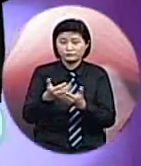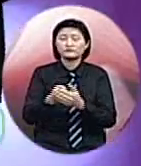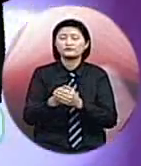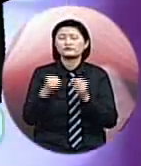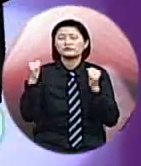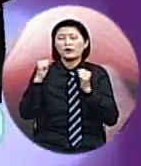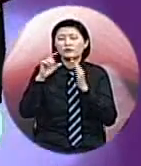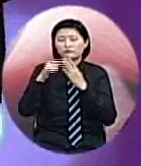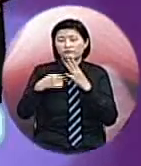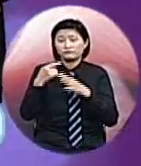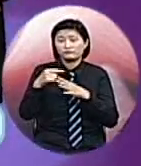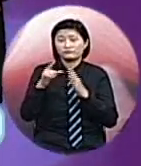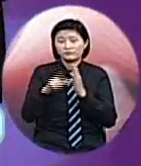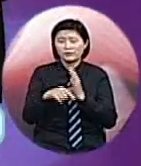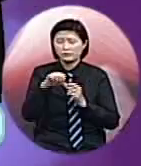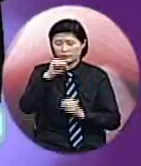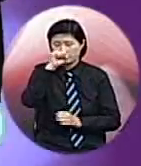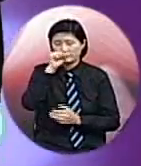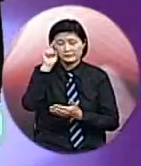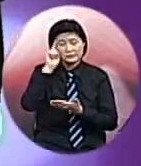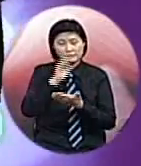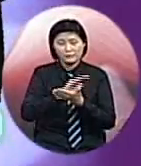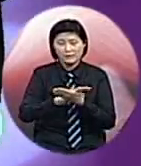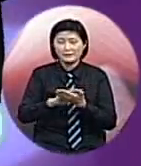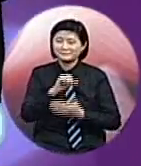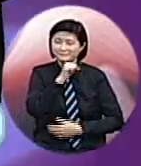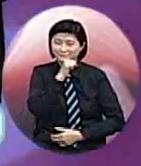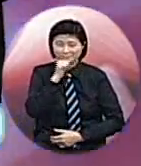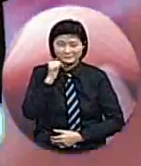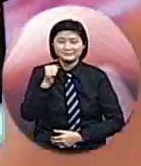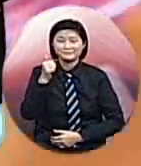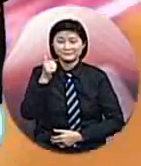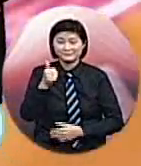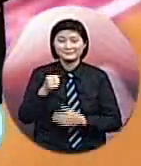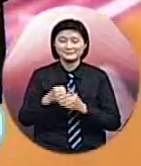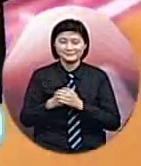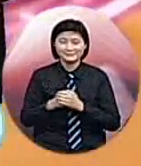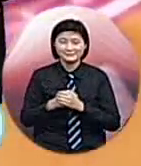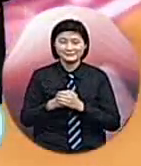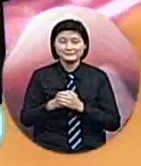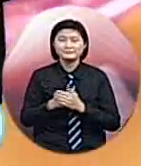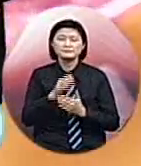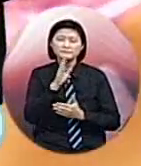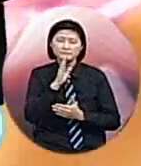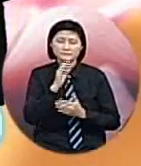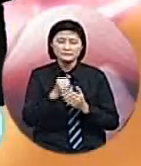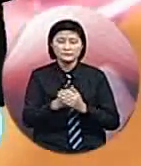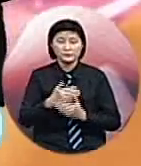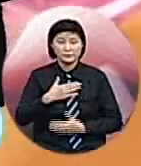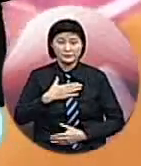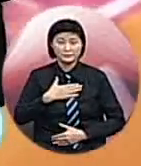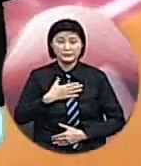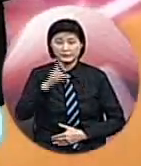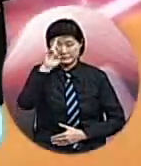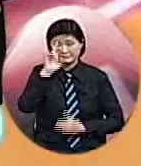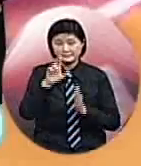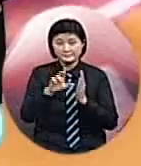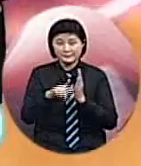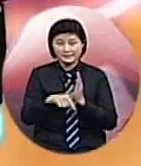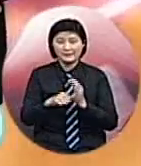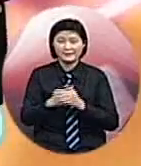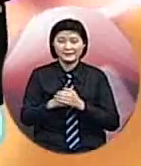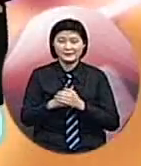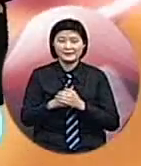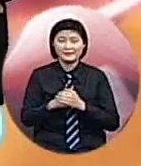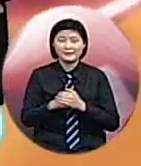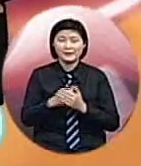안 겨울에 예. 시원하고 맛도 있고요. 그러죠. 네. 저도 점심 때 좀 전에 여기